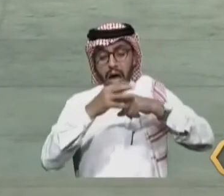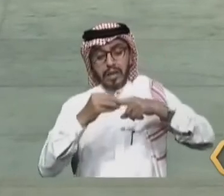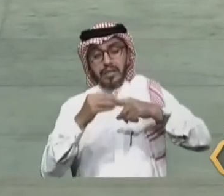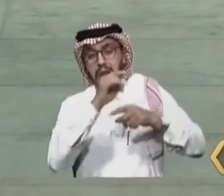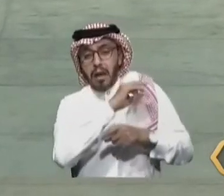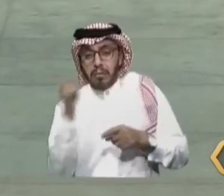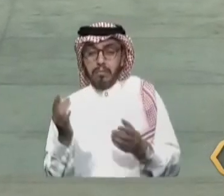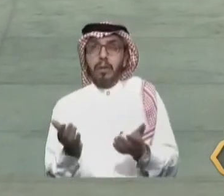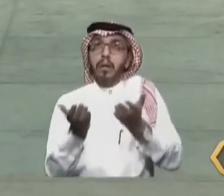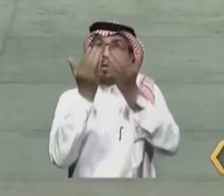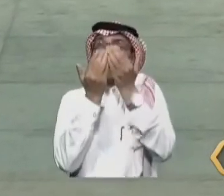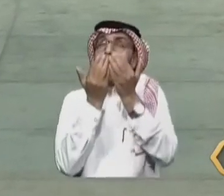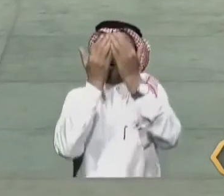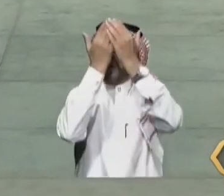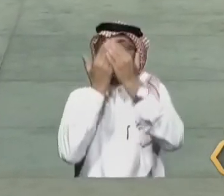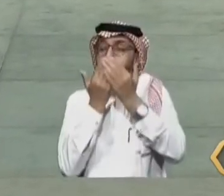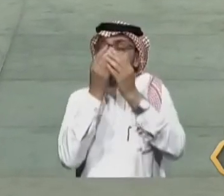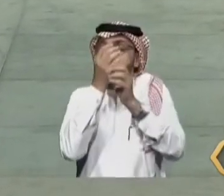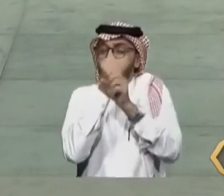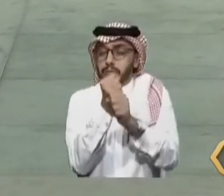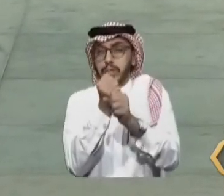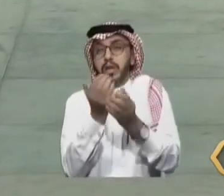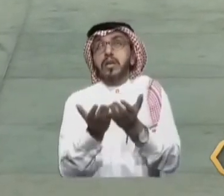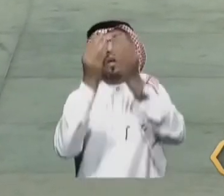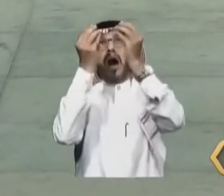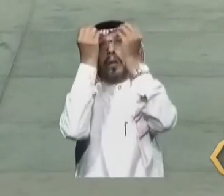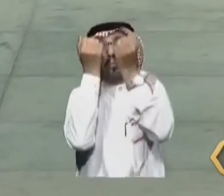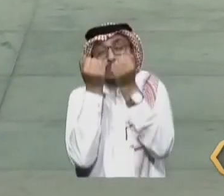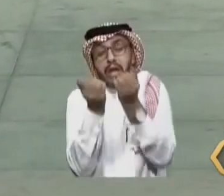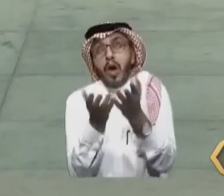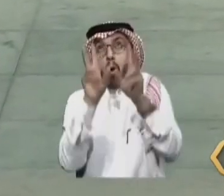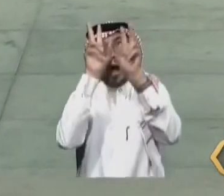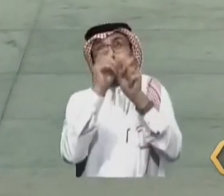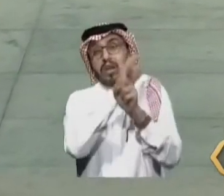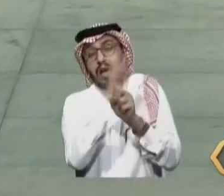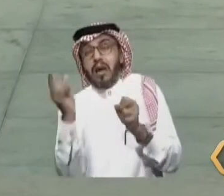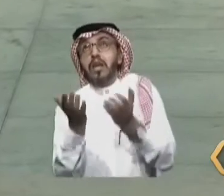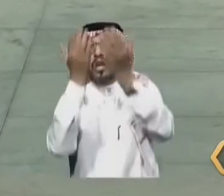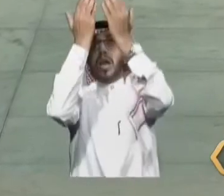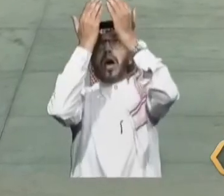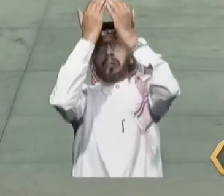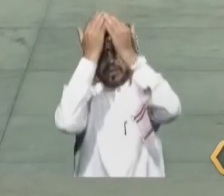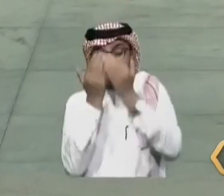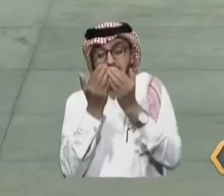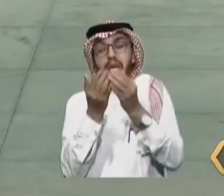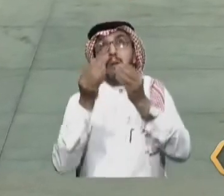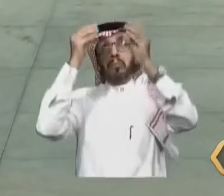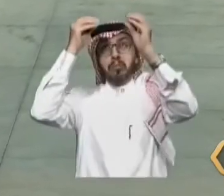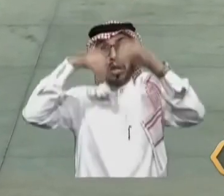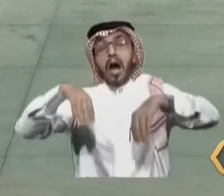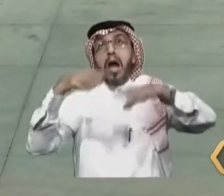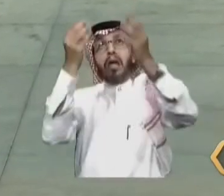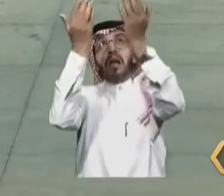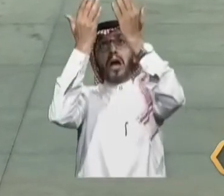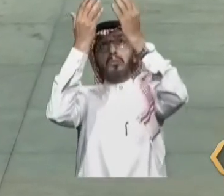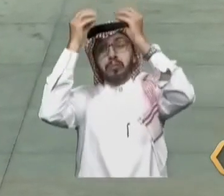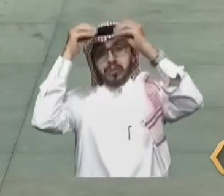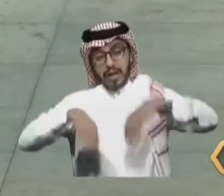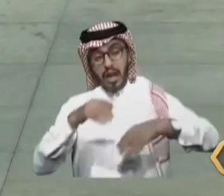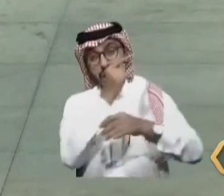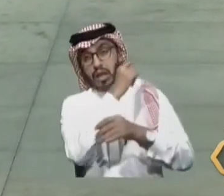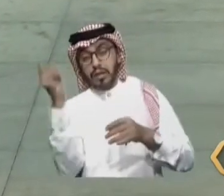تنقصنا، اللهم زدنا ولا تنقصنا، وأعطنا ولا تحرمنا، وأعطنا ولا تحرمنا، وأعطنا ولا